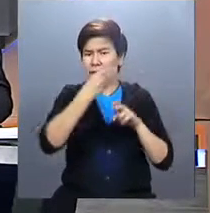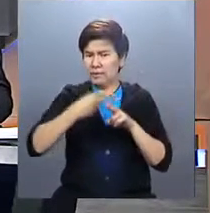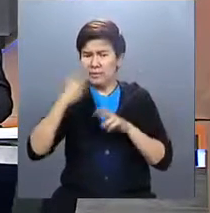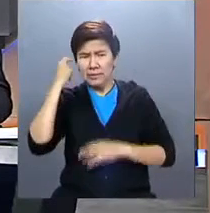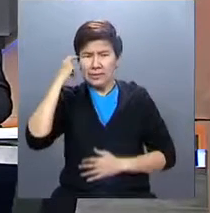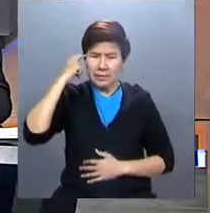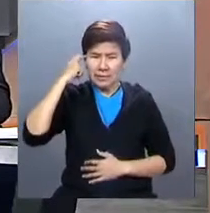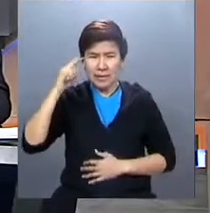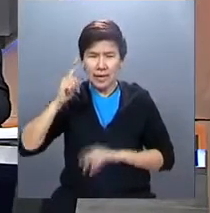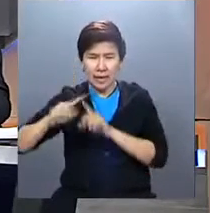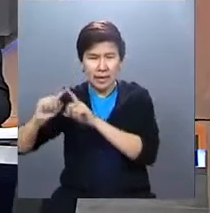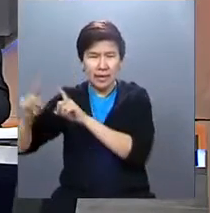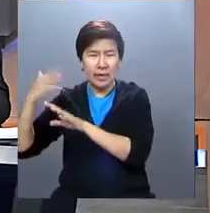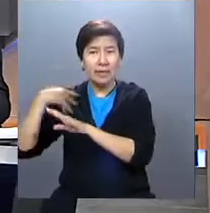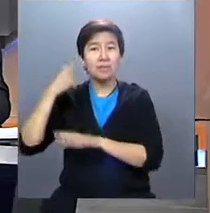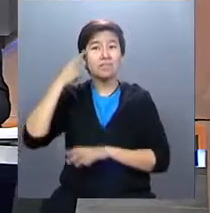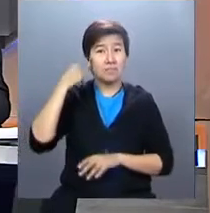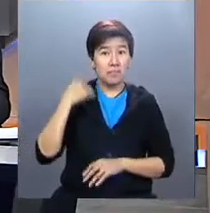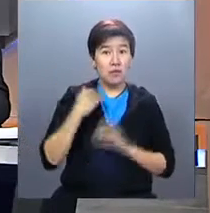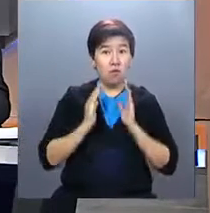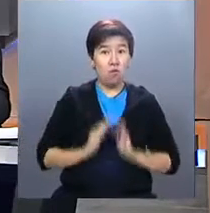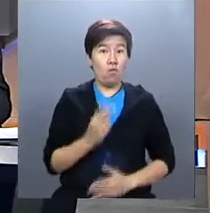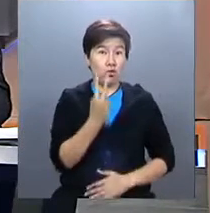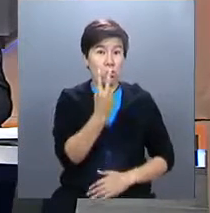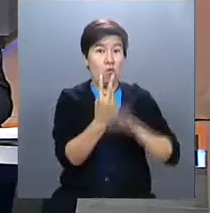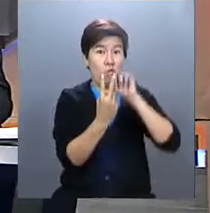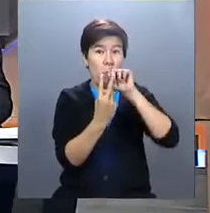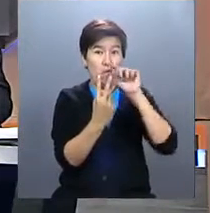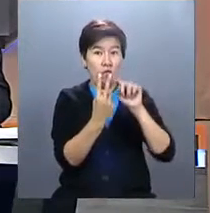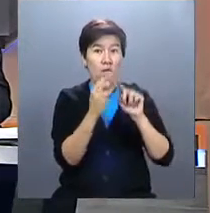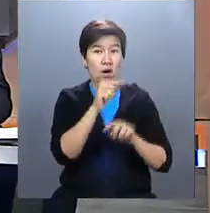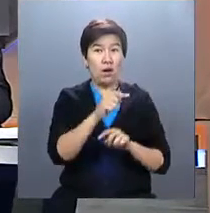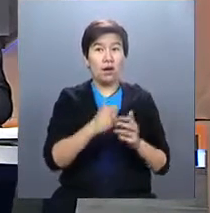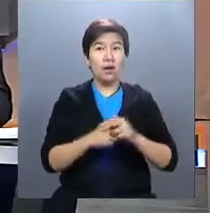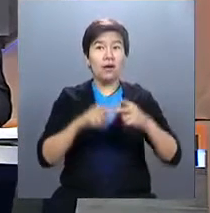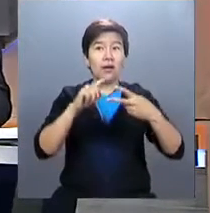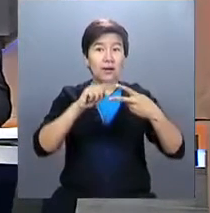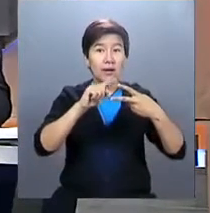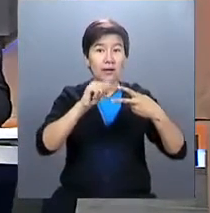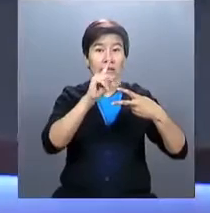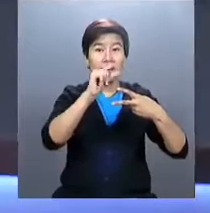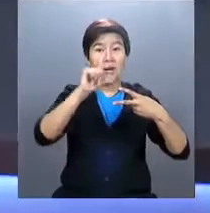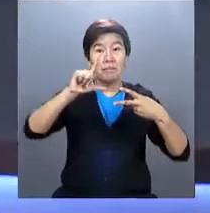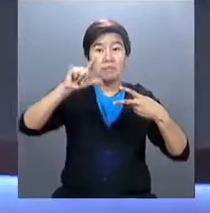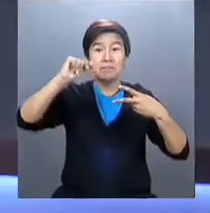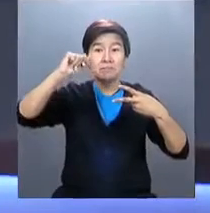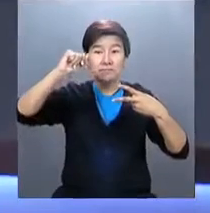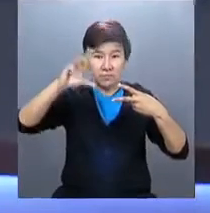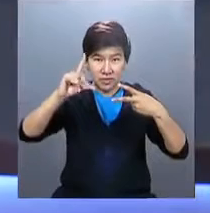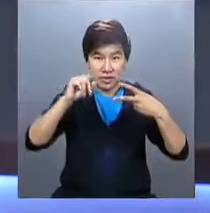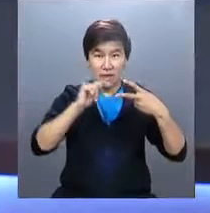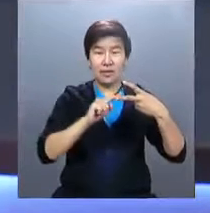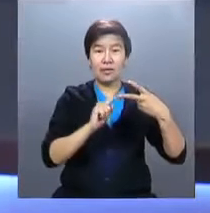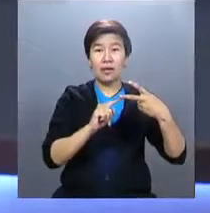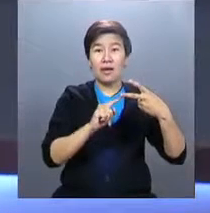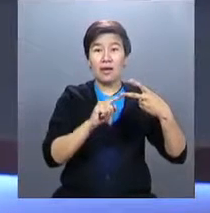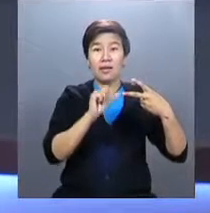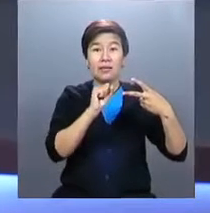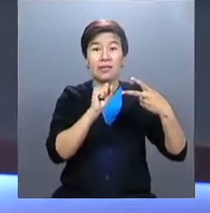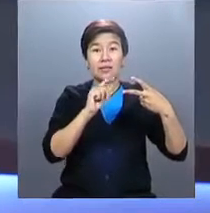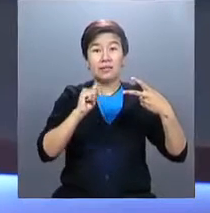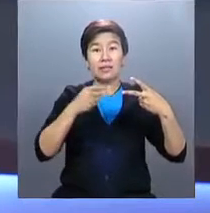ค่ะระหว่างพลเอกเฉลิมชัยสิทธิศาสตร์กับพลเอกพิสิทธิ์สิทธิสารทำให้การแข่งขันฟุตบอลกระชับมิตรที่เคยเป็นกิจ